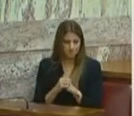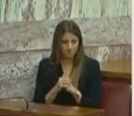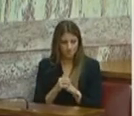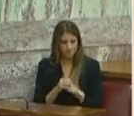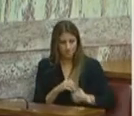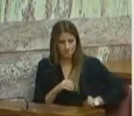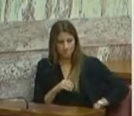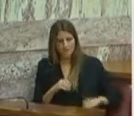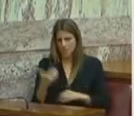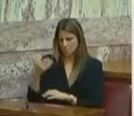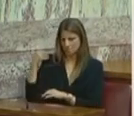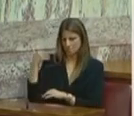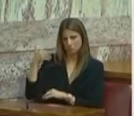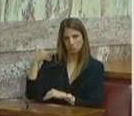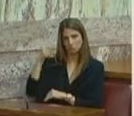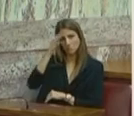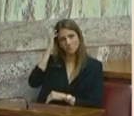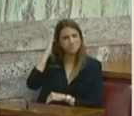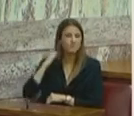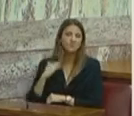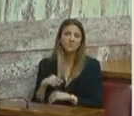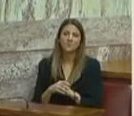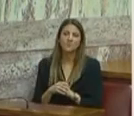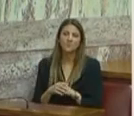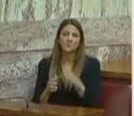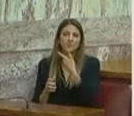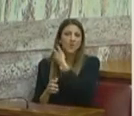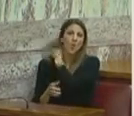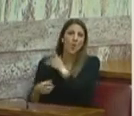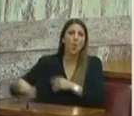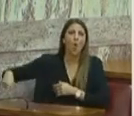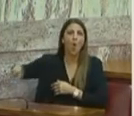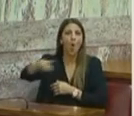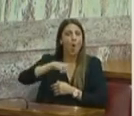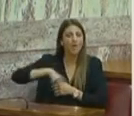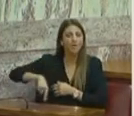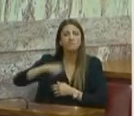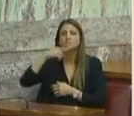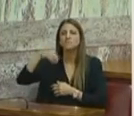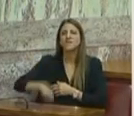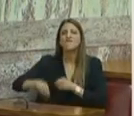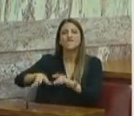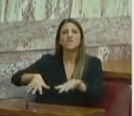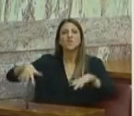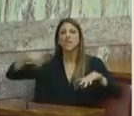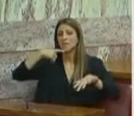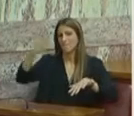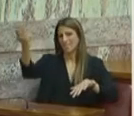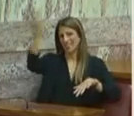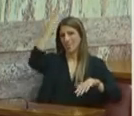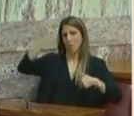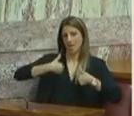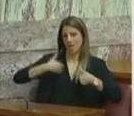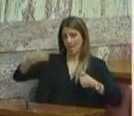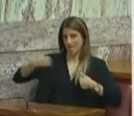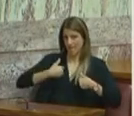πριν από λίγο καιρό, την ομόφωνη από όλες τις πτέρυγες της Βουλής, τιμωρία τόσο εμού, όσο και δύο